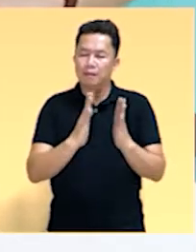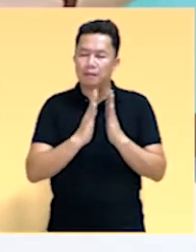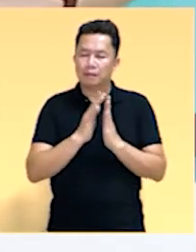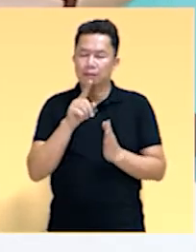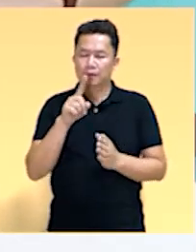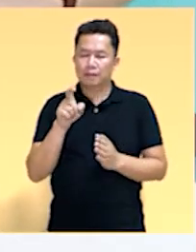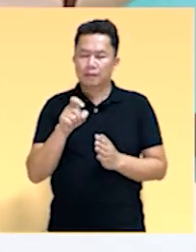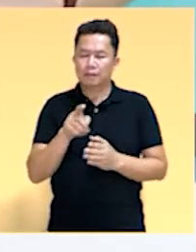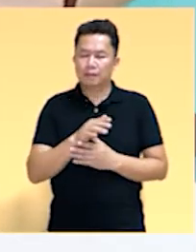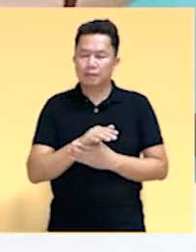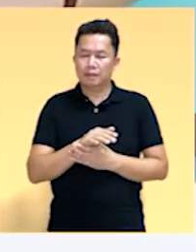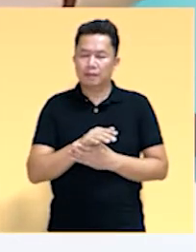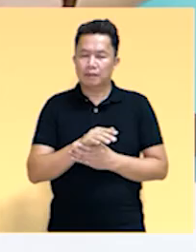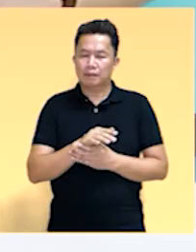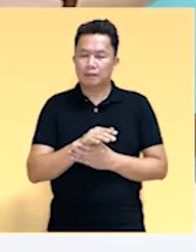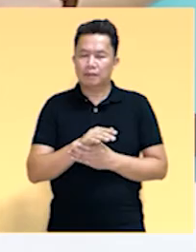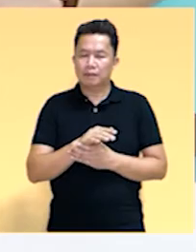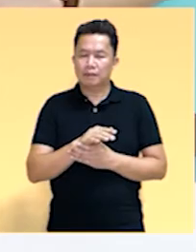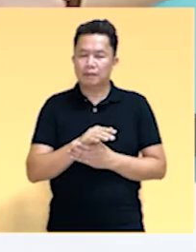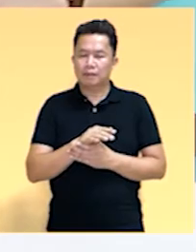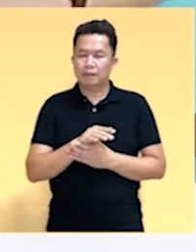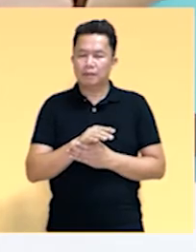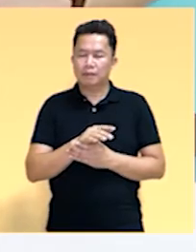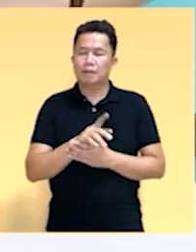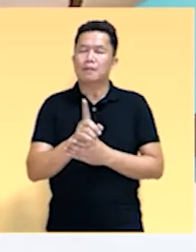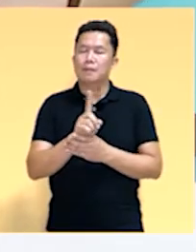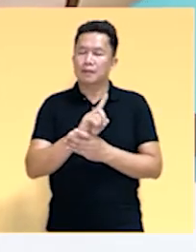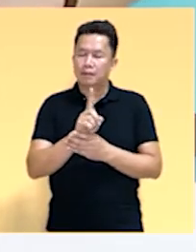what is asked at